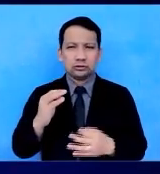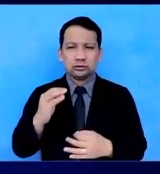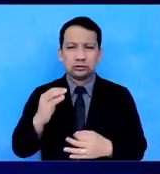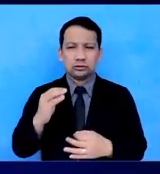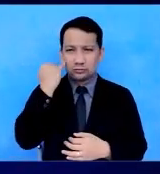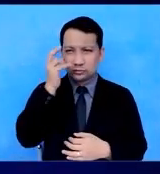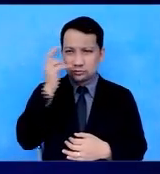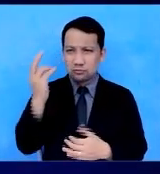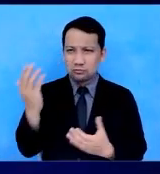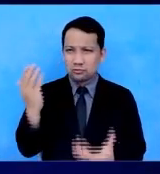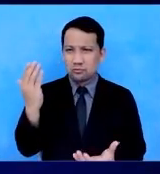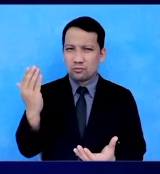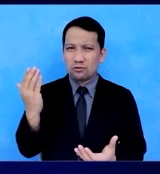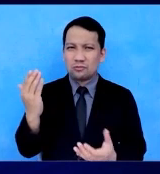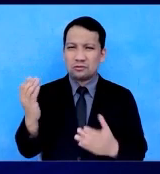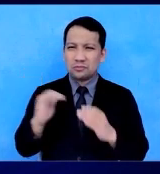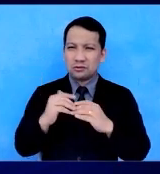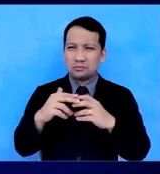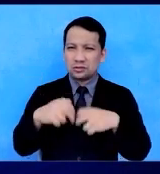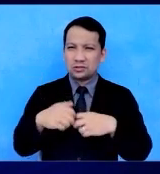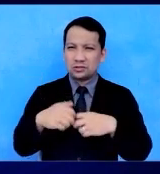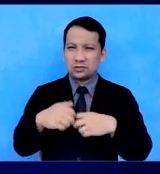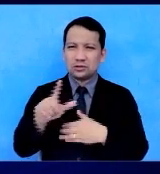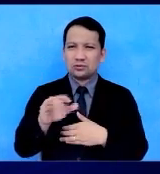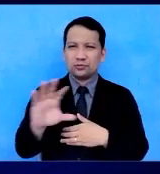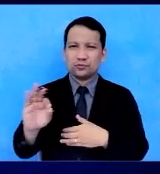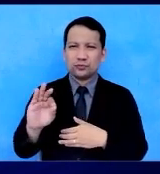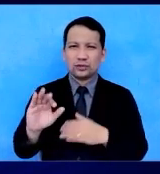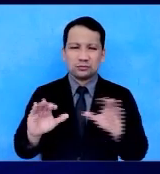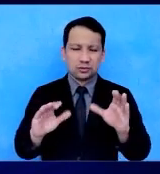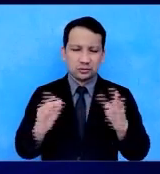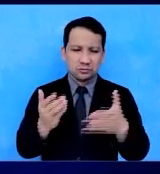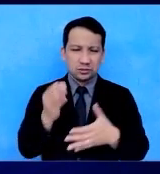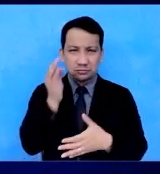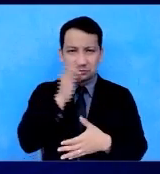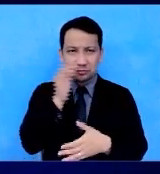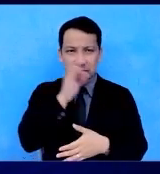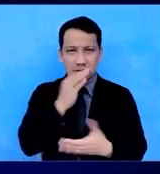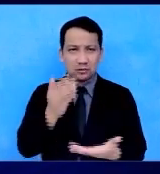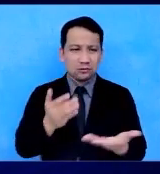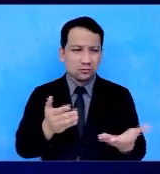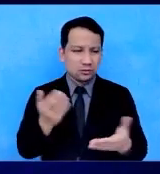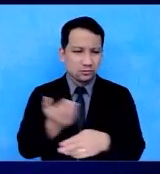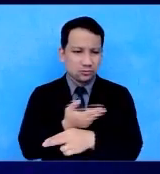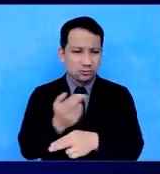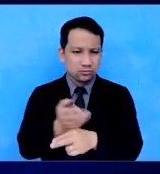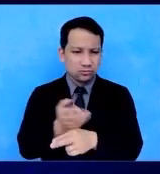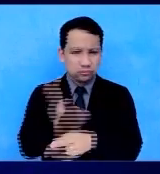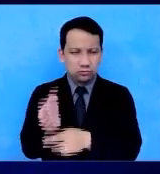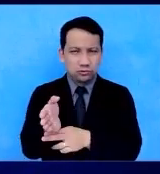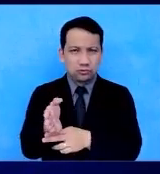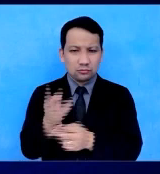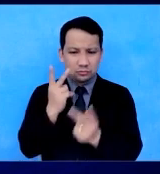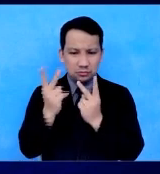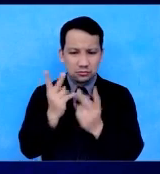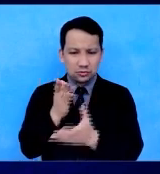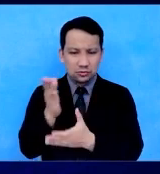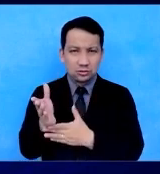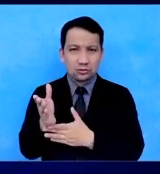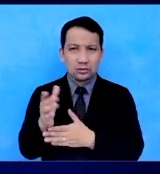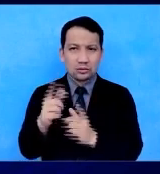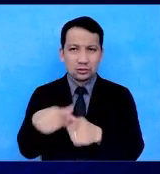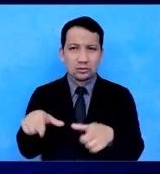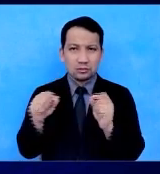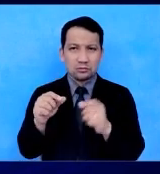Remulla dahil kahit sinampahan na raw si Luffy ng kaso ng kanyang Pinay na kasintahan, regular pa rin daw ang pagdalaw nito sa kanya sa